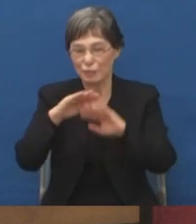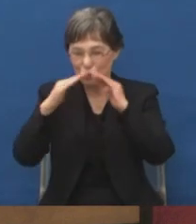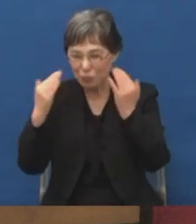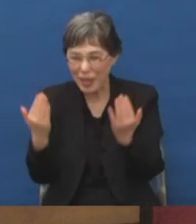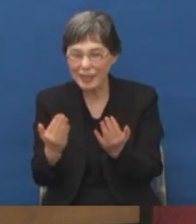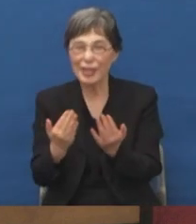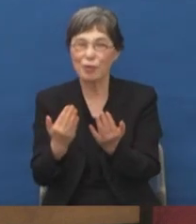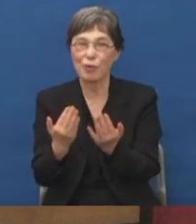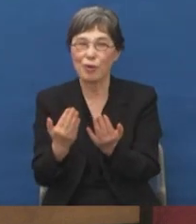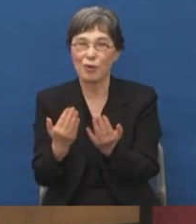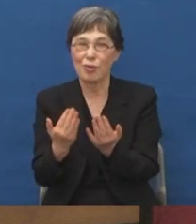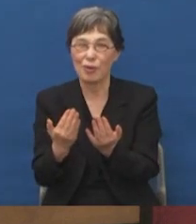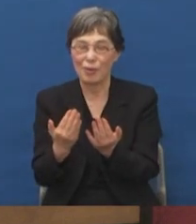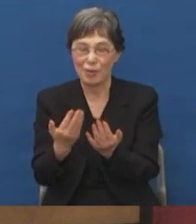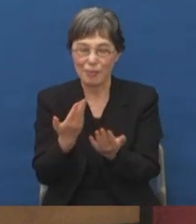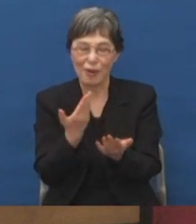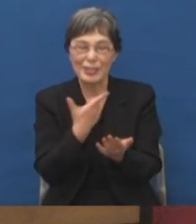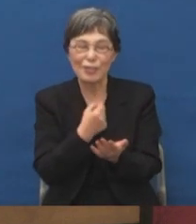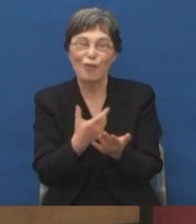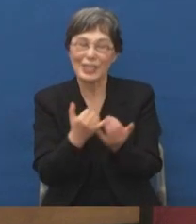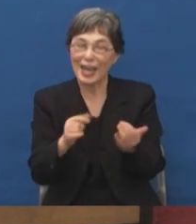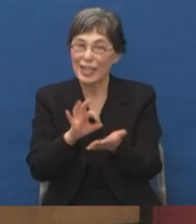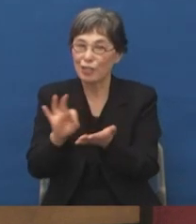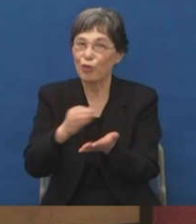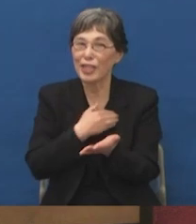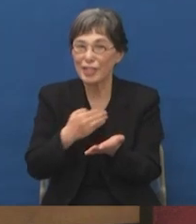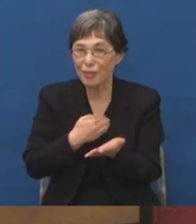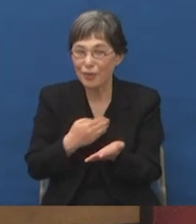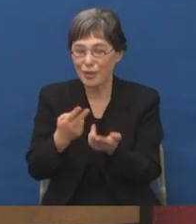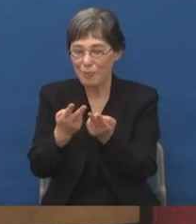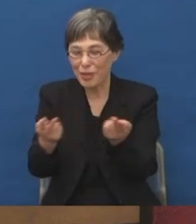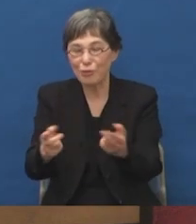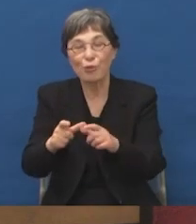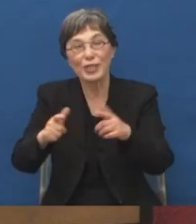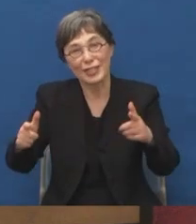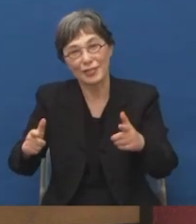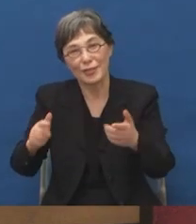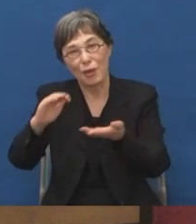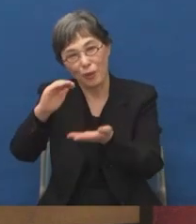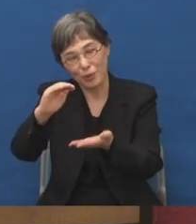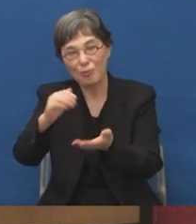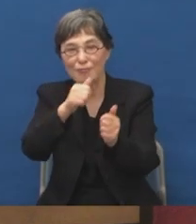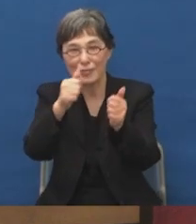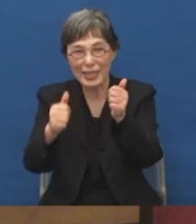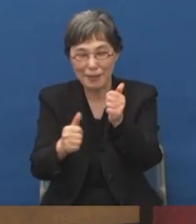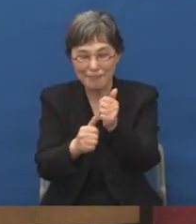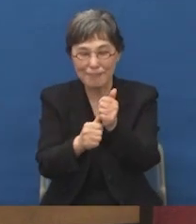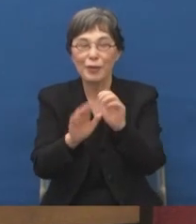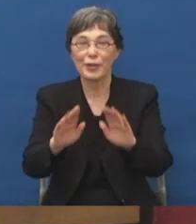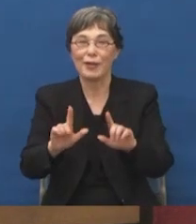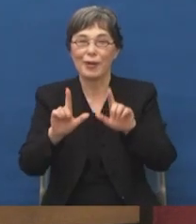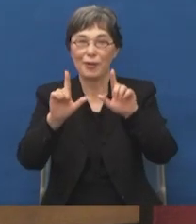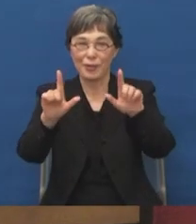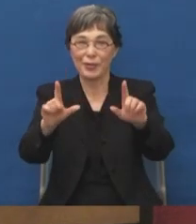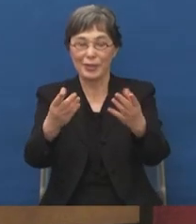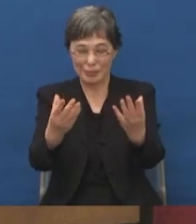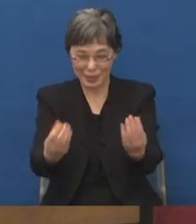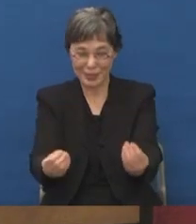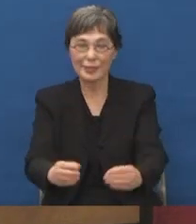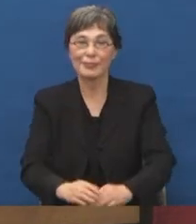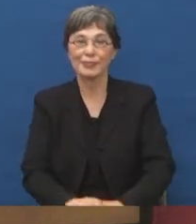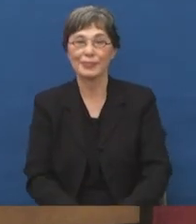用希望者が利用できるように増資をすること、以上であります。これをもちまして委員長報告を終わります